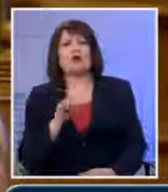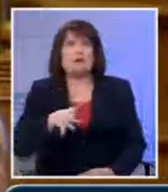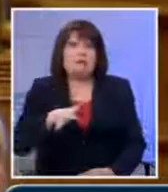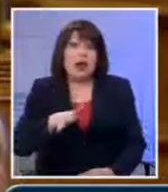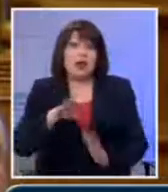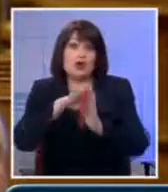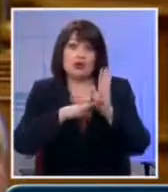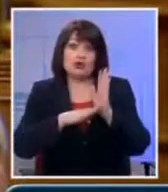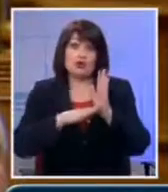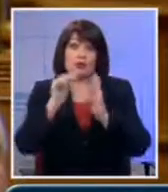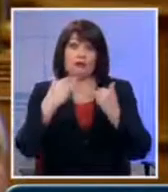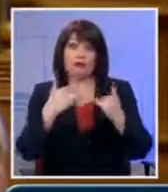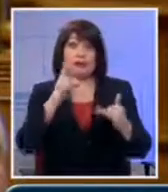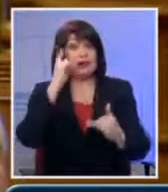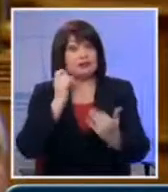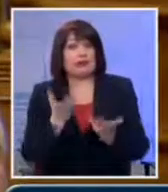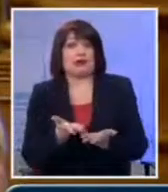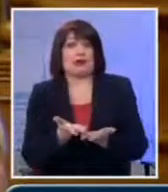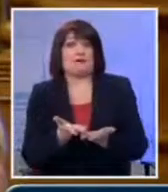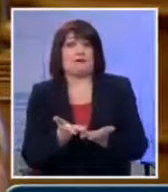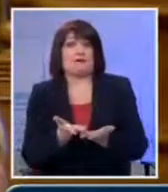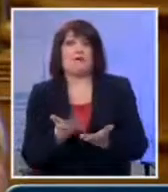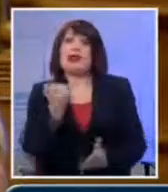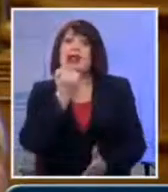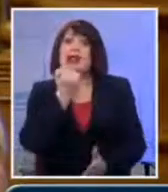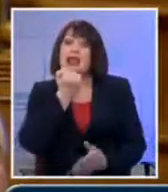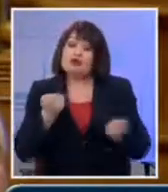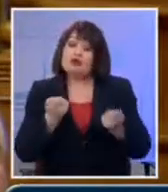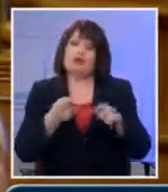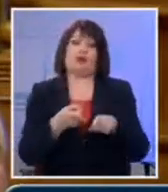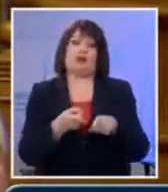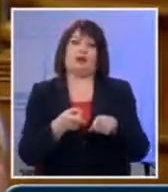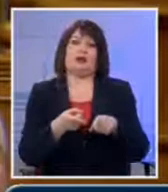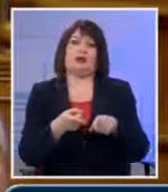γνωρίζει τον κανονισμό, τον παρέσυρε σε μια άστοχη ενέργεια.